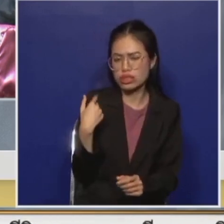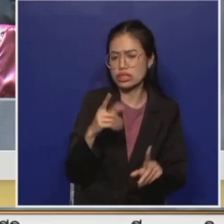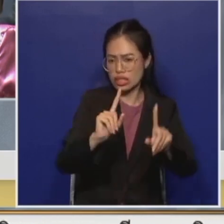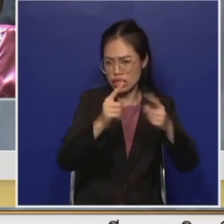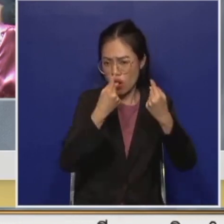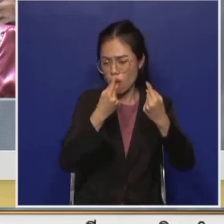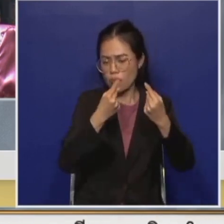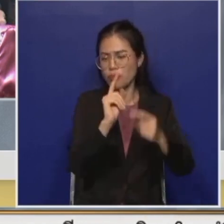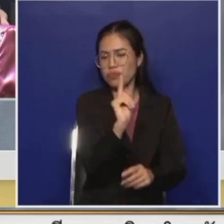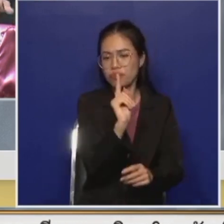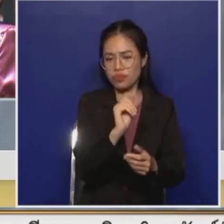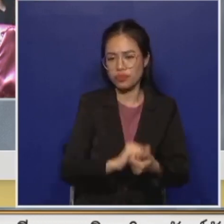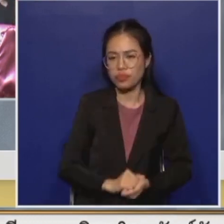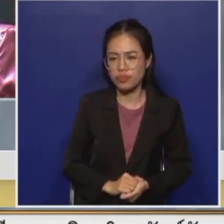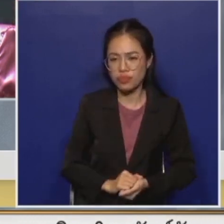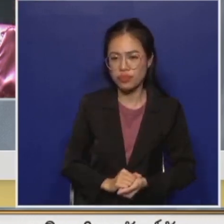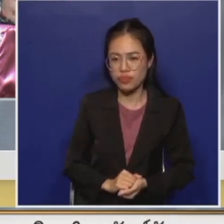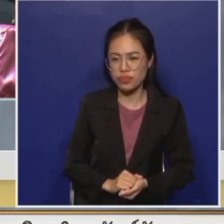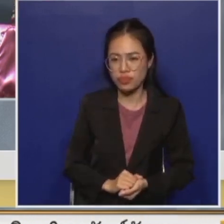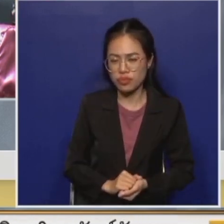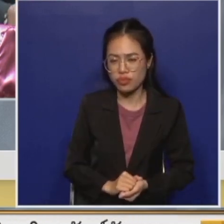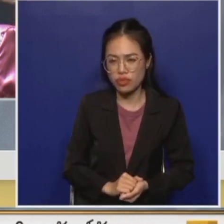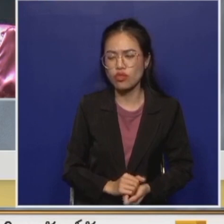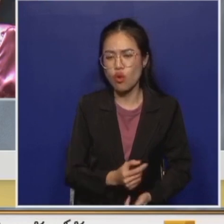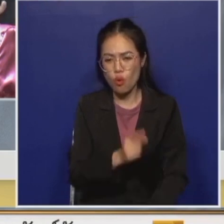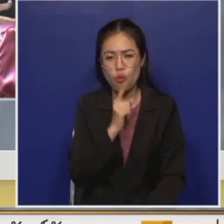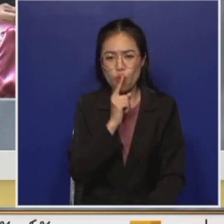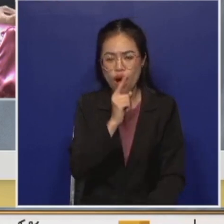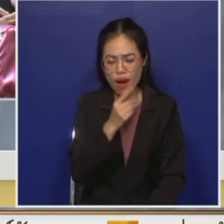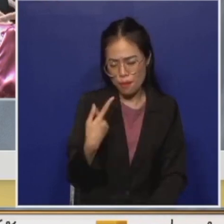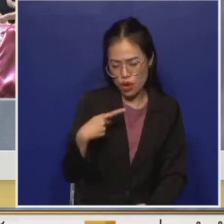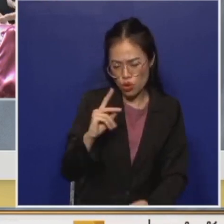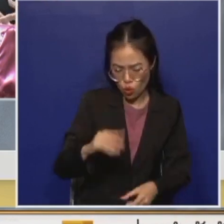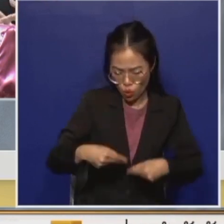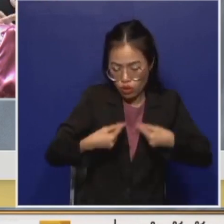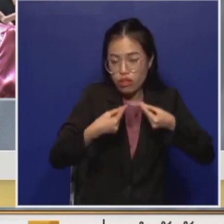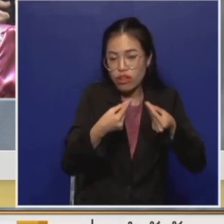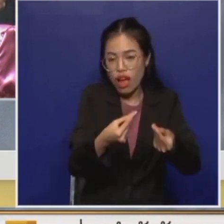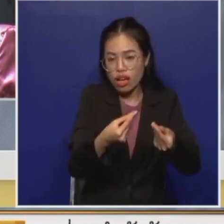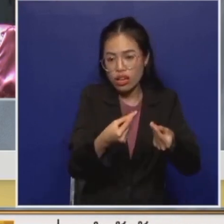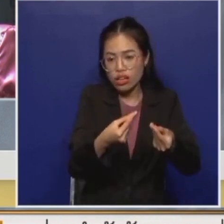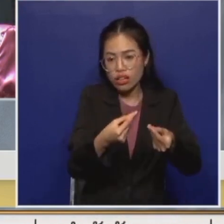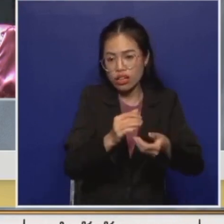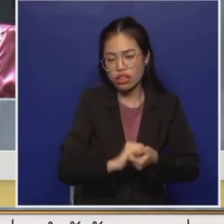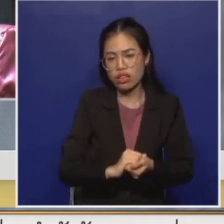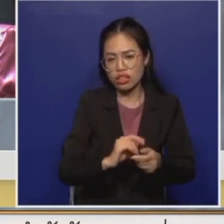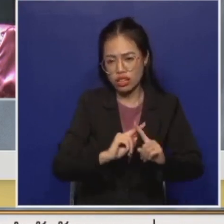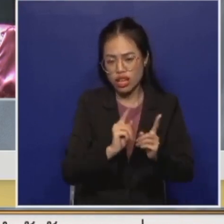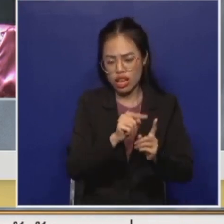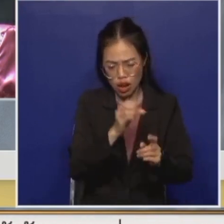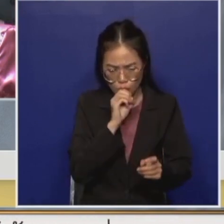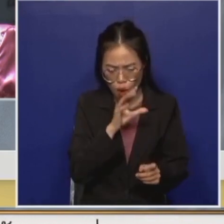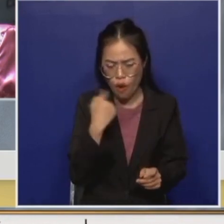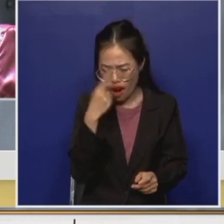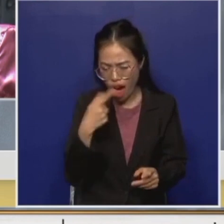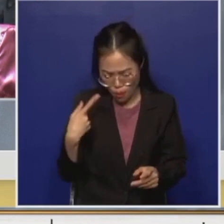สภายแนี้ บอกว่ากลาวหาว่าเน้อประโยชน์ท่านกลับบอกว่าใครได